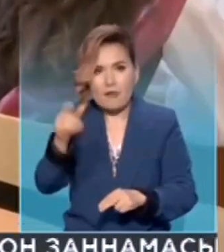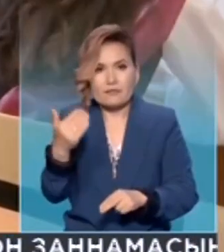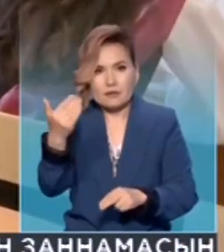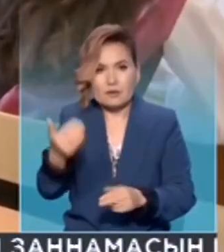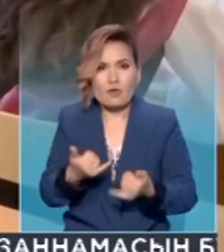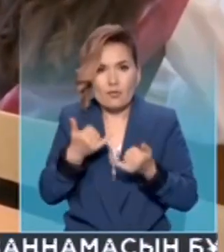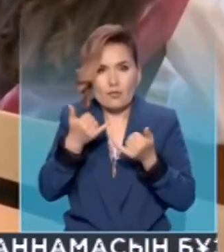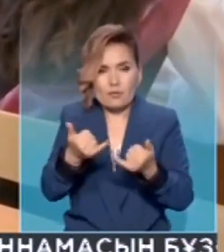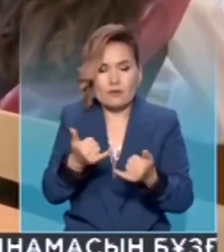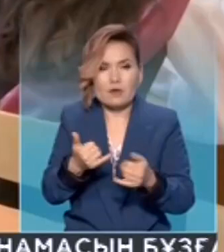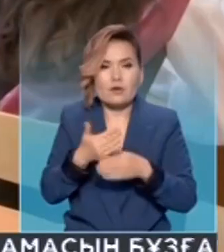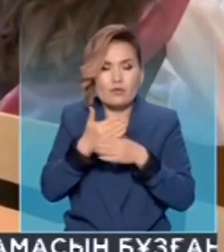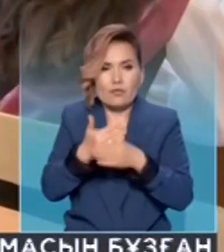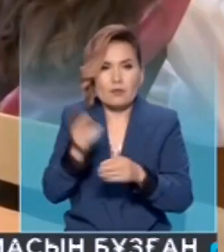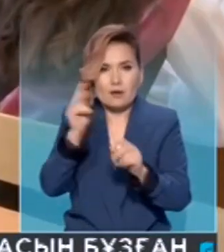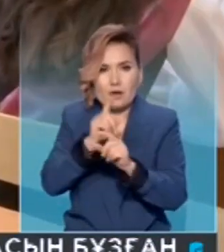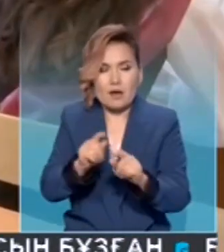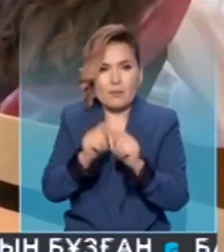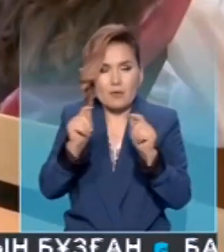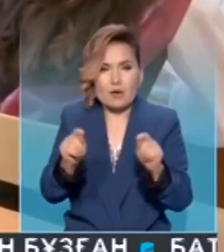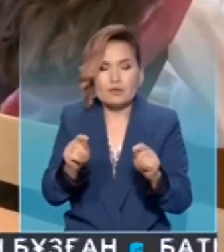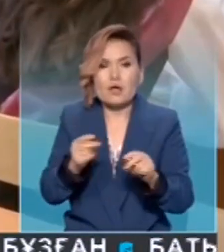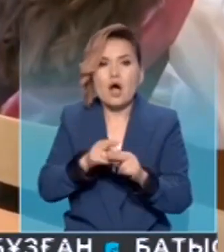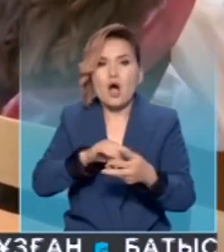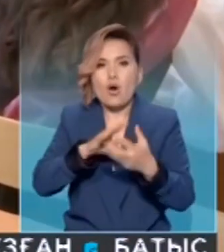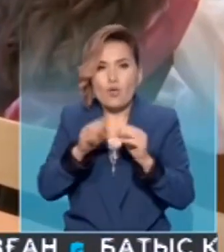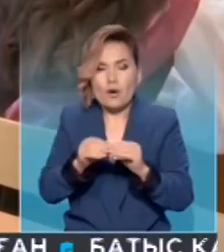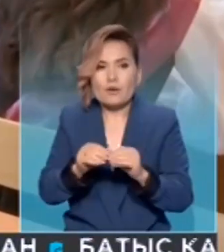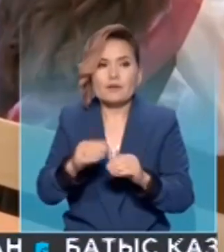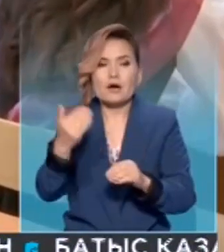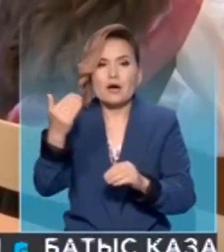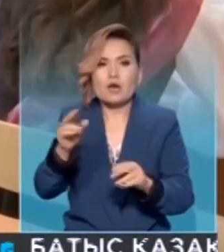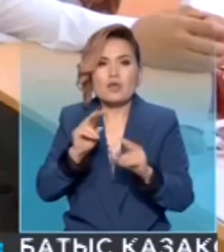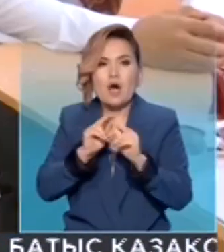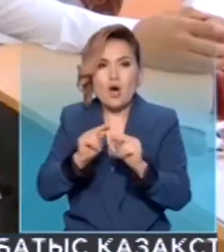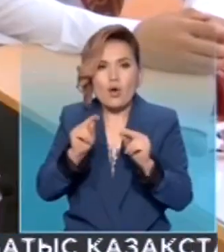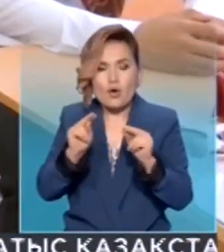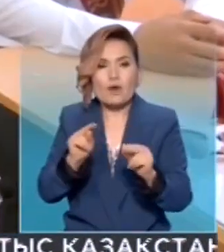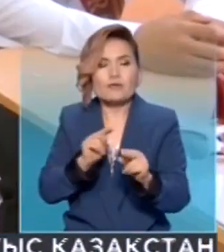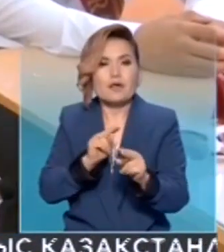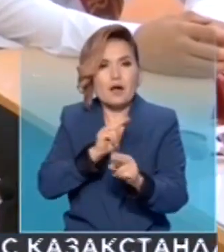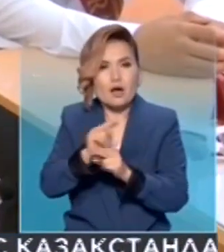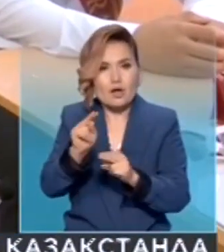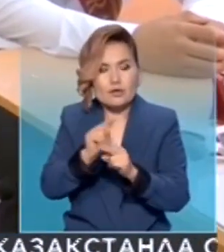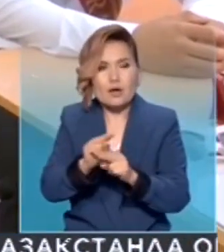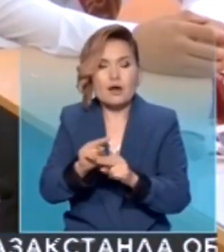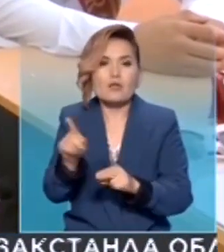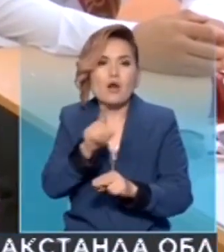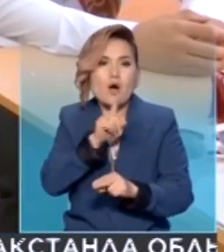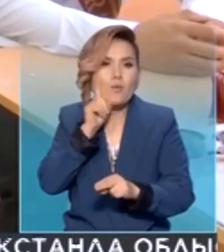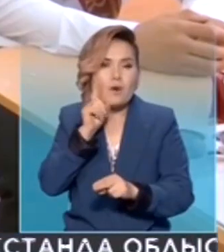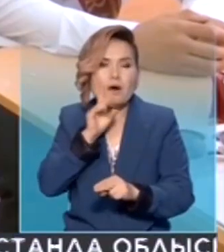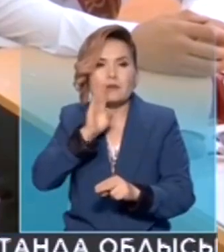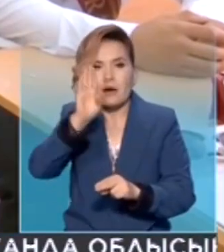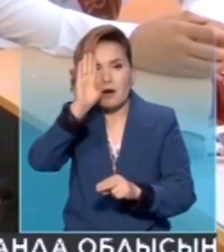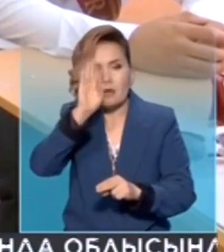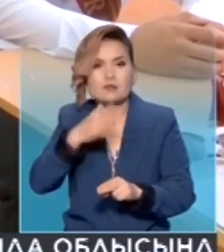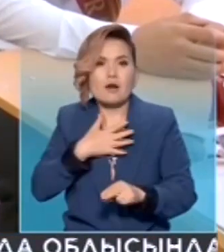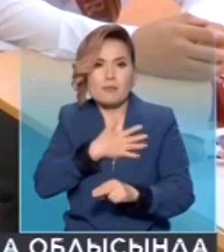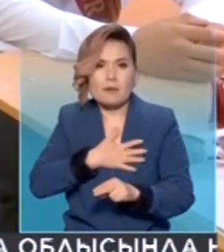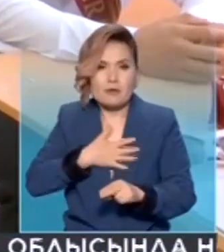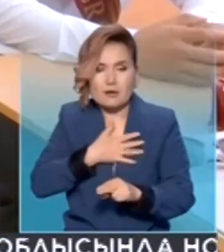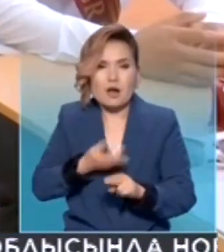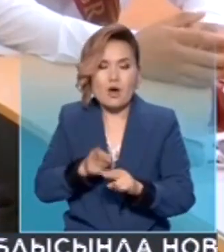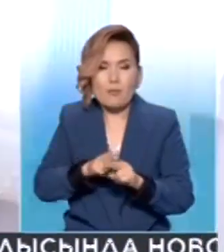Мақсаттарына жете беріңдер. Бүгін оқушы ретінде ұстаздардың тәлімін соңғы рет тыңдап отырған түлектердің көңілінде қимастық бар. Сәлден